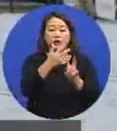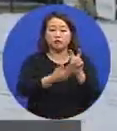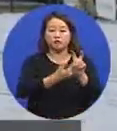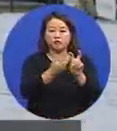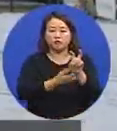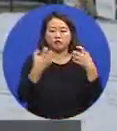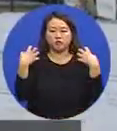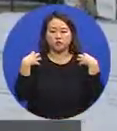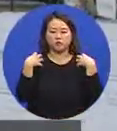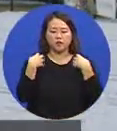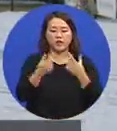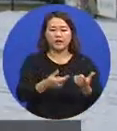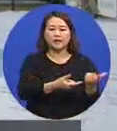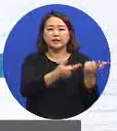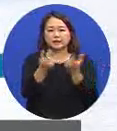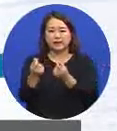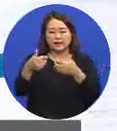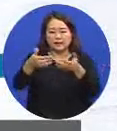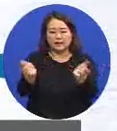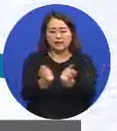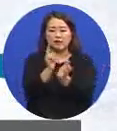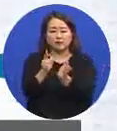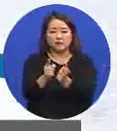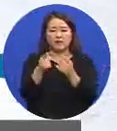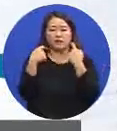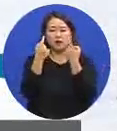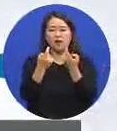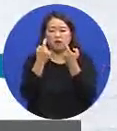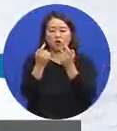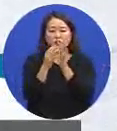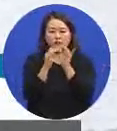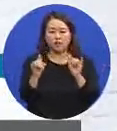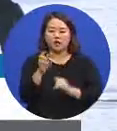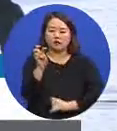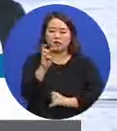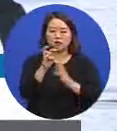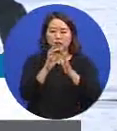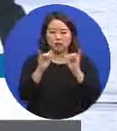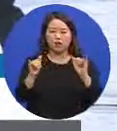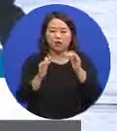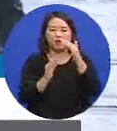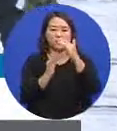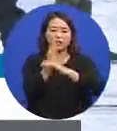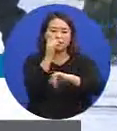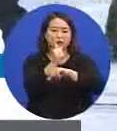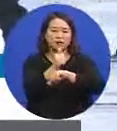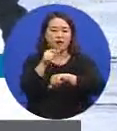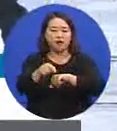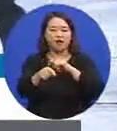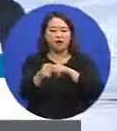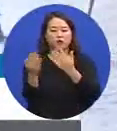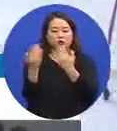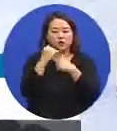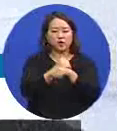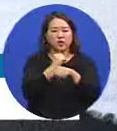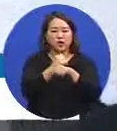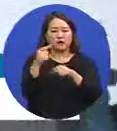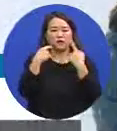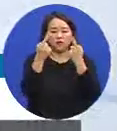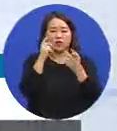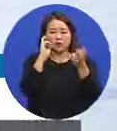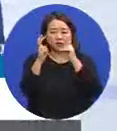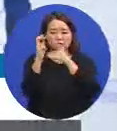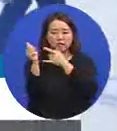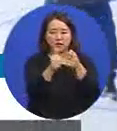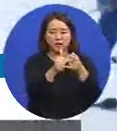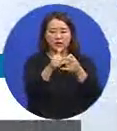무주군이 단체 여행객 30명 이상을 유치하는 국내외 여행사에 최대 만 원의 인센티브를 지원합니다. 무주군은 이를